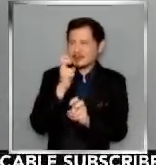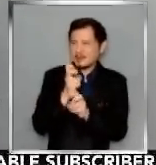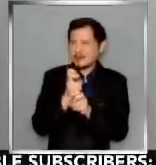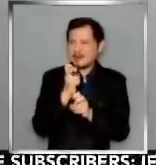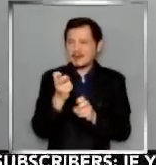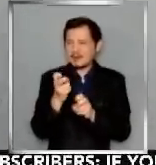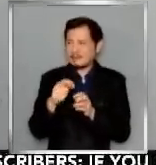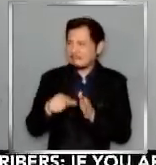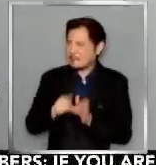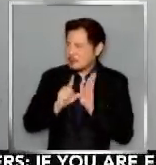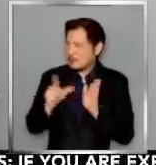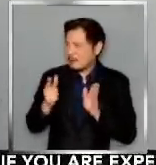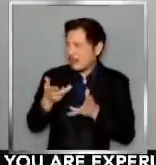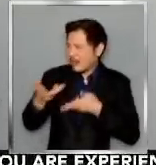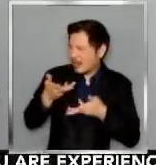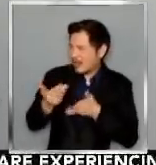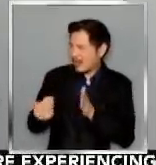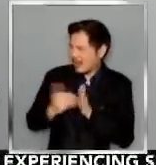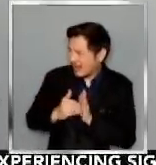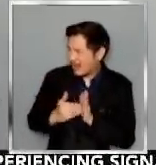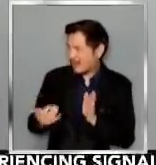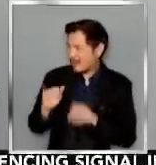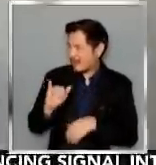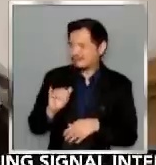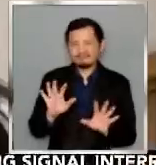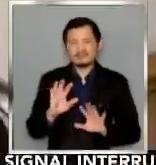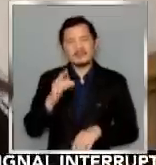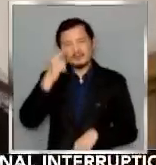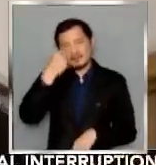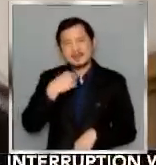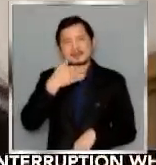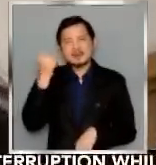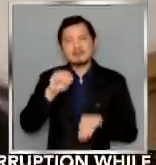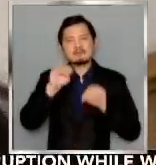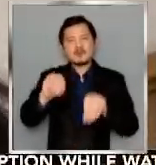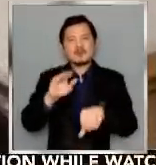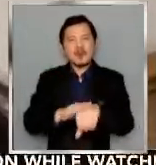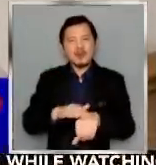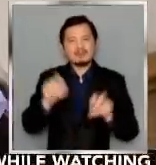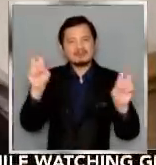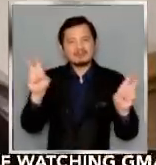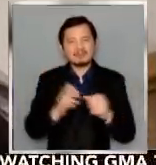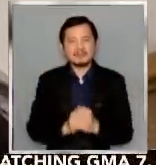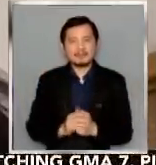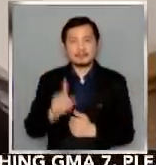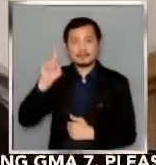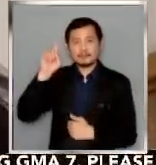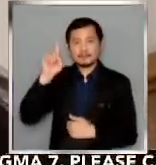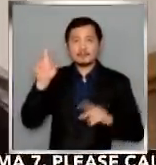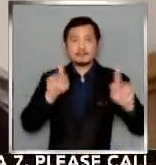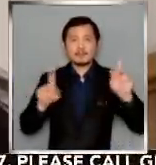for me, moving on talaga yung ano. Para sa akin, mas nag-work. People change over the years. People grow up and